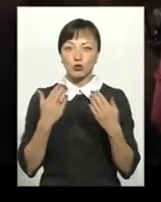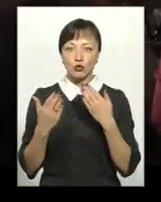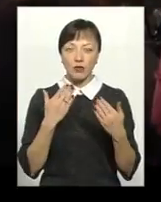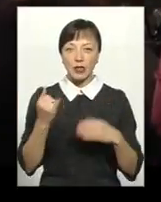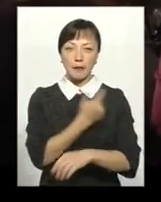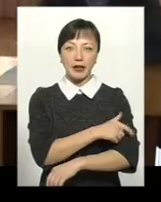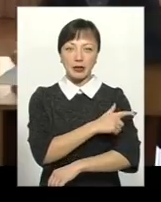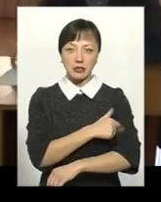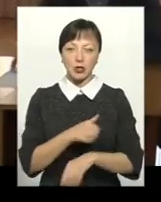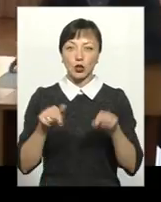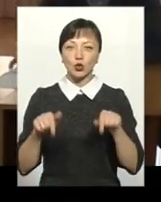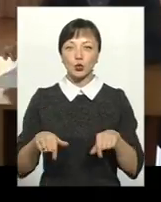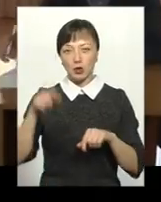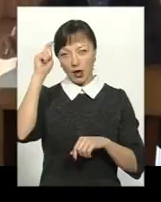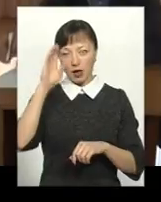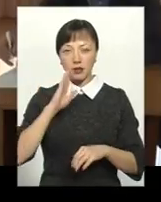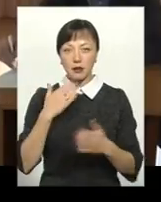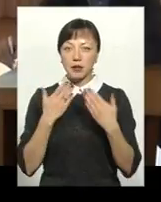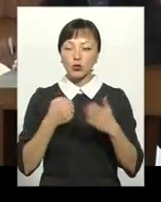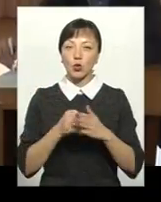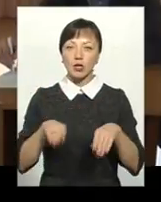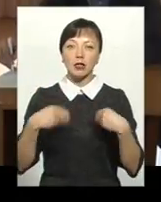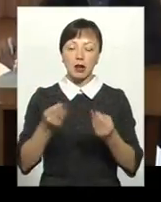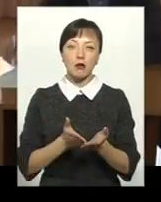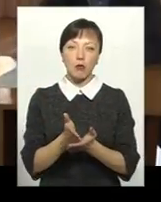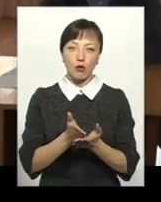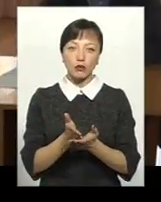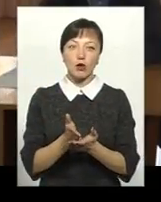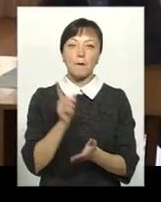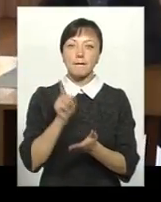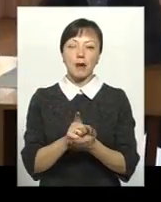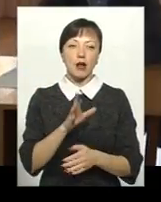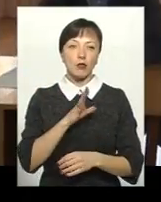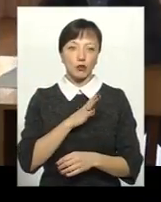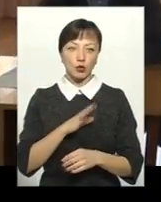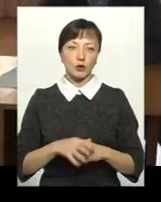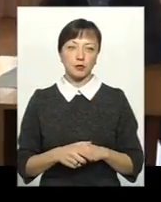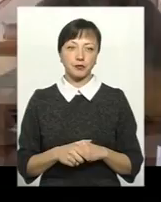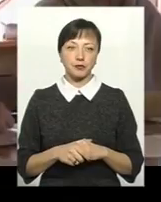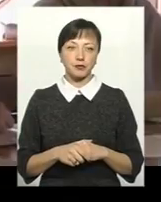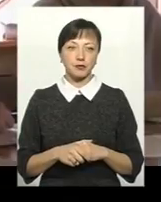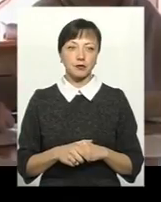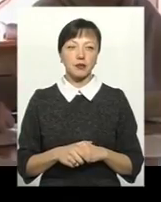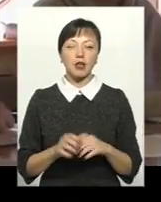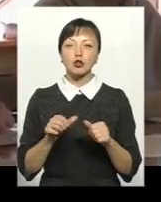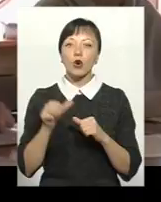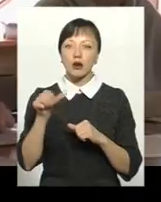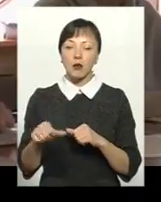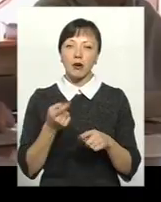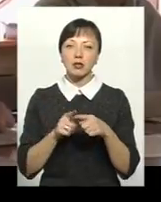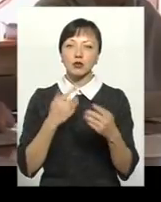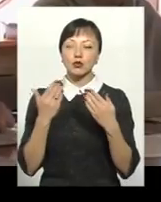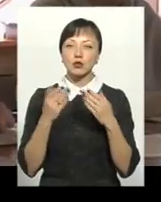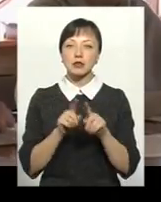і медицини. Тут гендерний підхід до надання відповідних послуг має бути, переконують організатори. Зокрема, це стосується